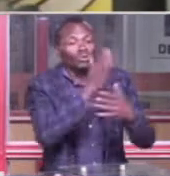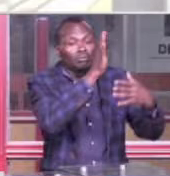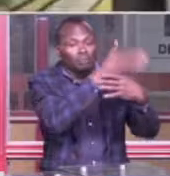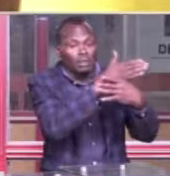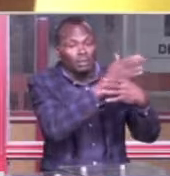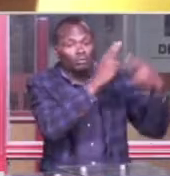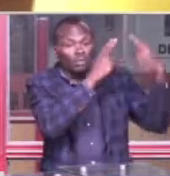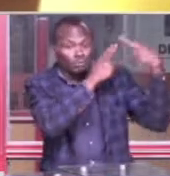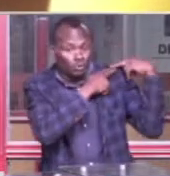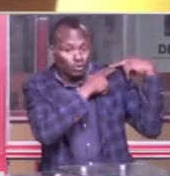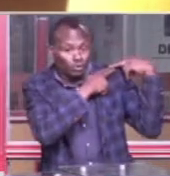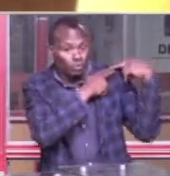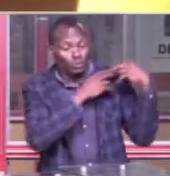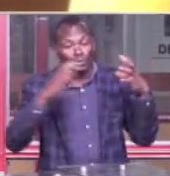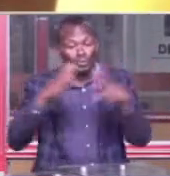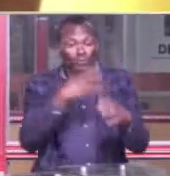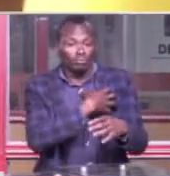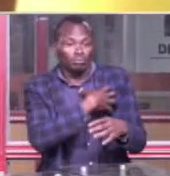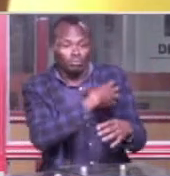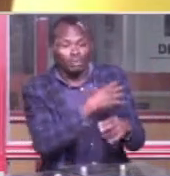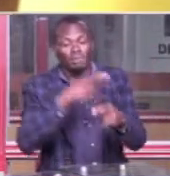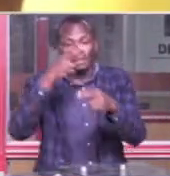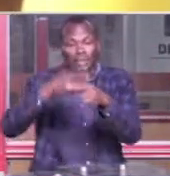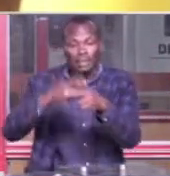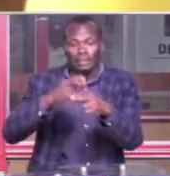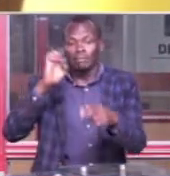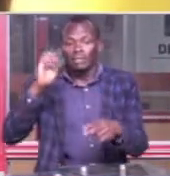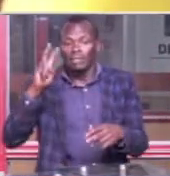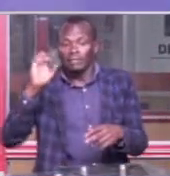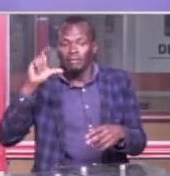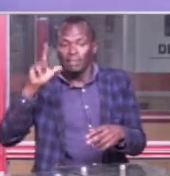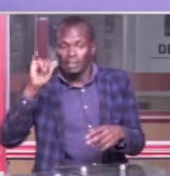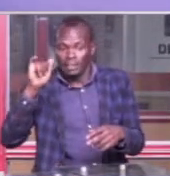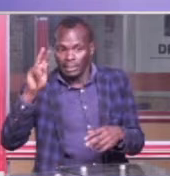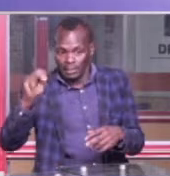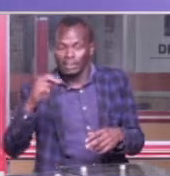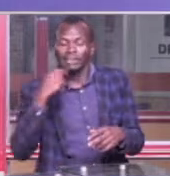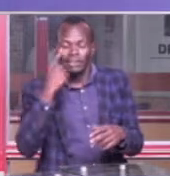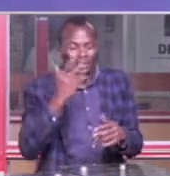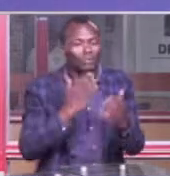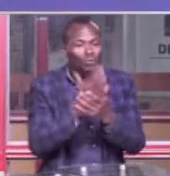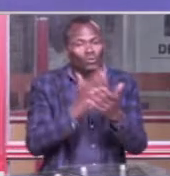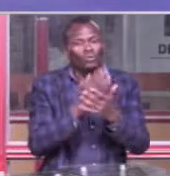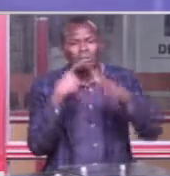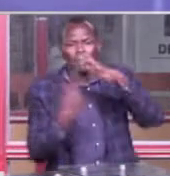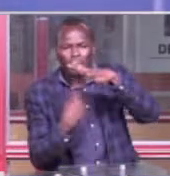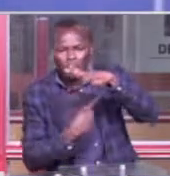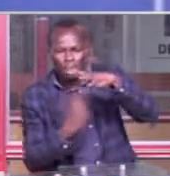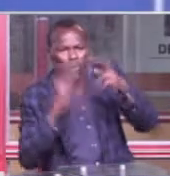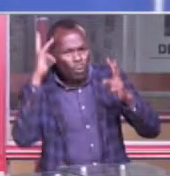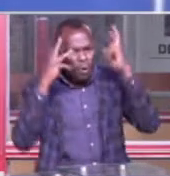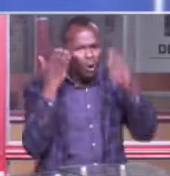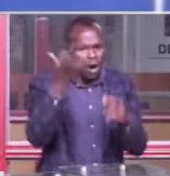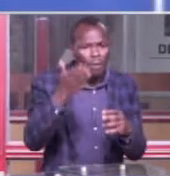z'abasigansimbi Evelyn Anite yategeeza nga bw'atambulira mu kutya olwa ye be yayise ba mafia okumulondula n'okumutiisatiisa